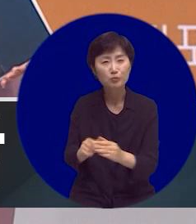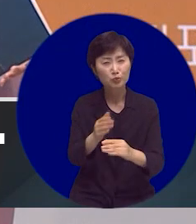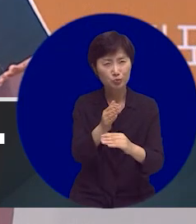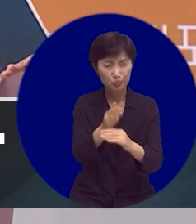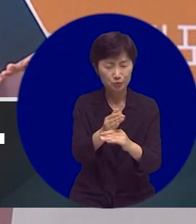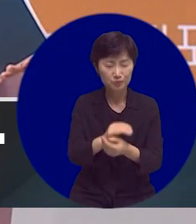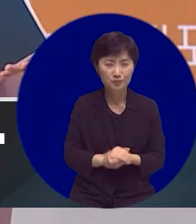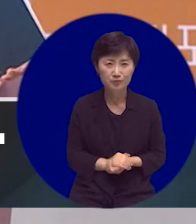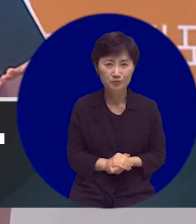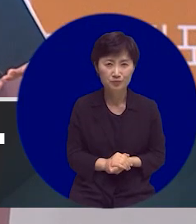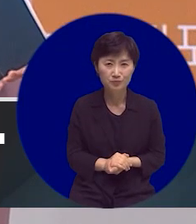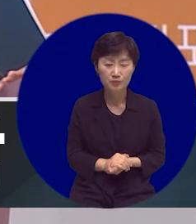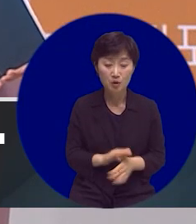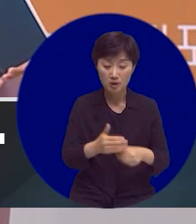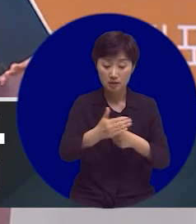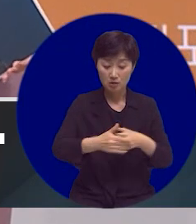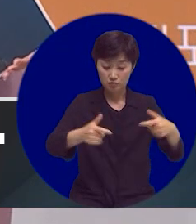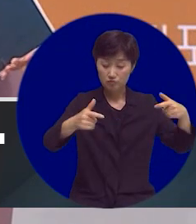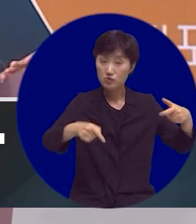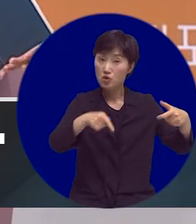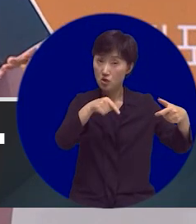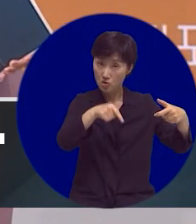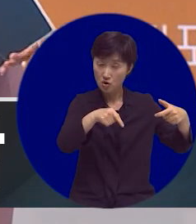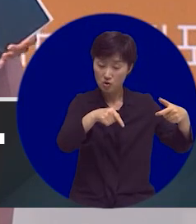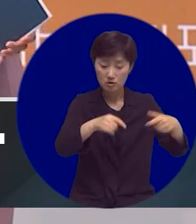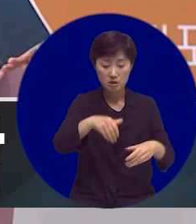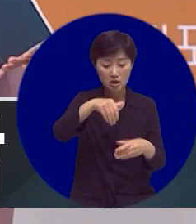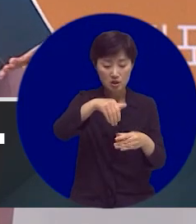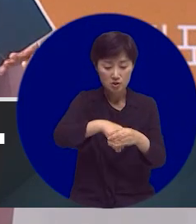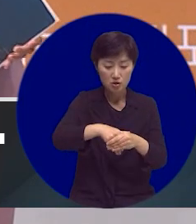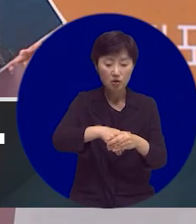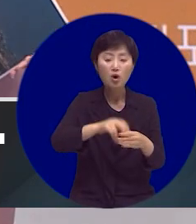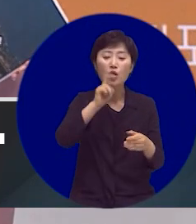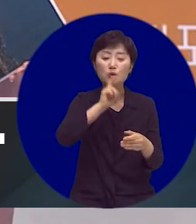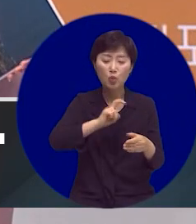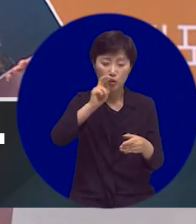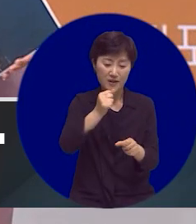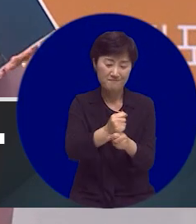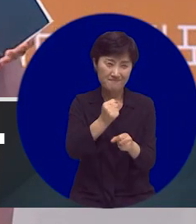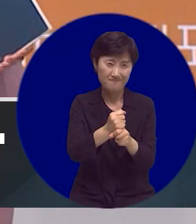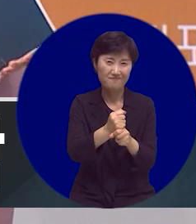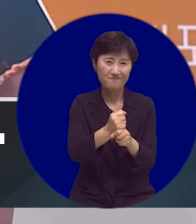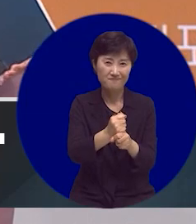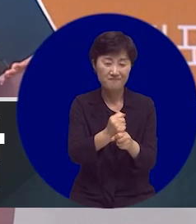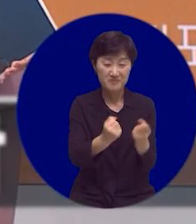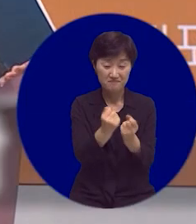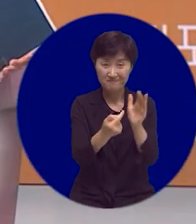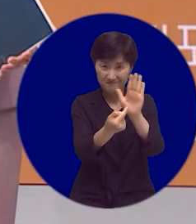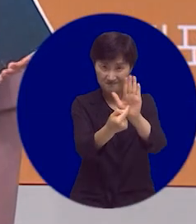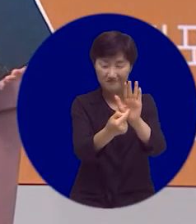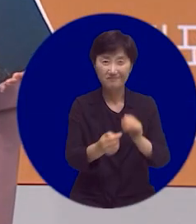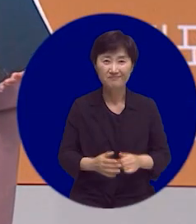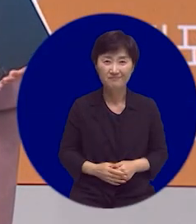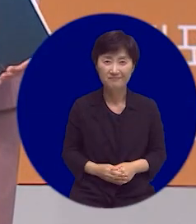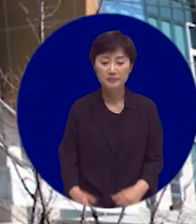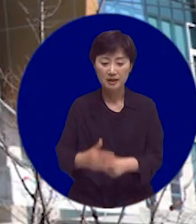있습니다. 이번에는 대구광역시 선거관리위원회가 선거 주제가를 제작했다는 소식입니다. 관련 내용 알아봅니다.